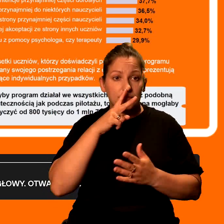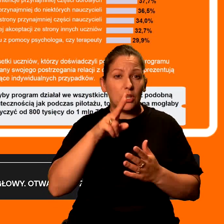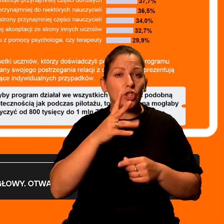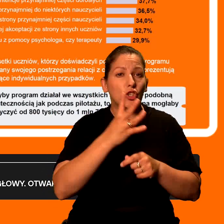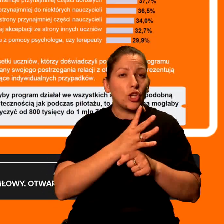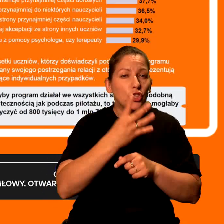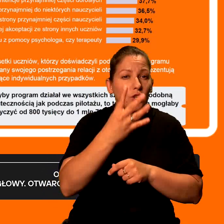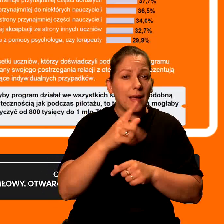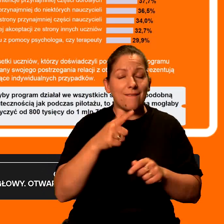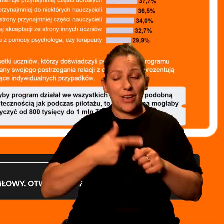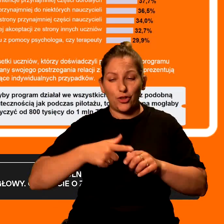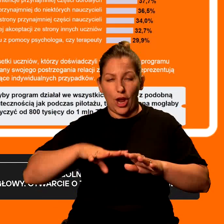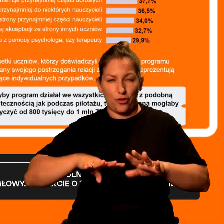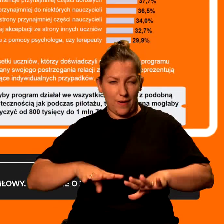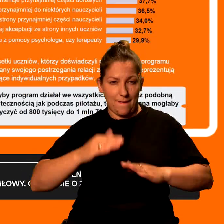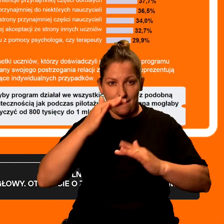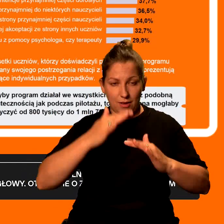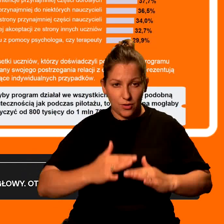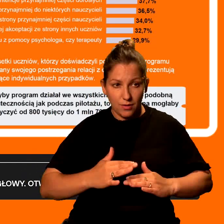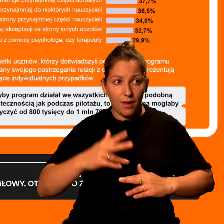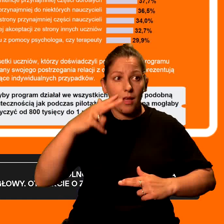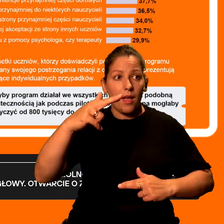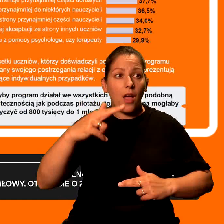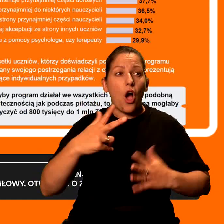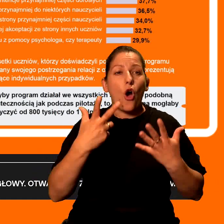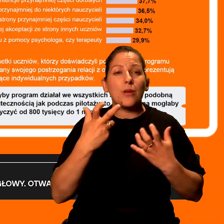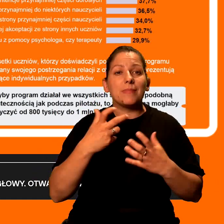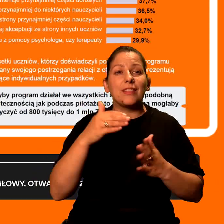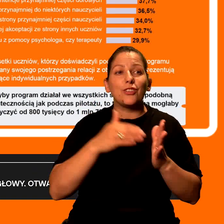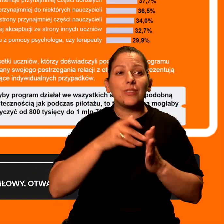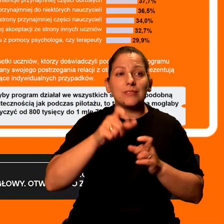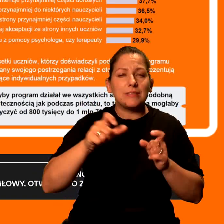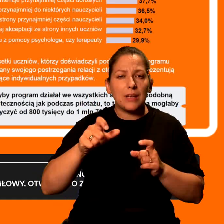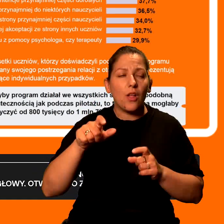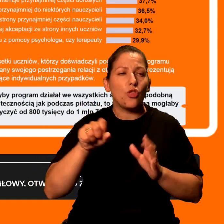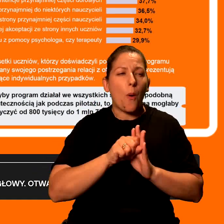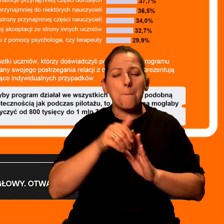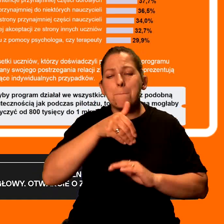44 do 29. To jest od 800 tysięcy w najniższym wypadku do